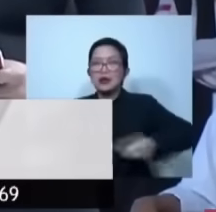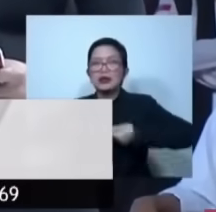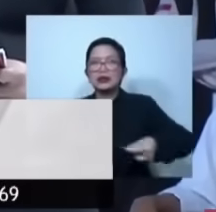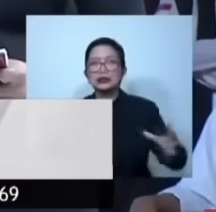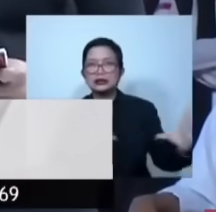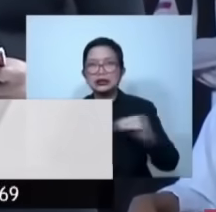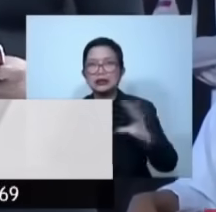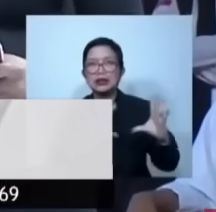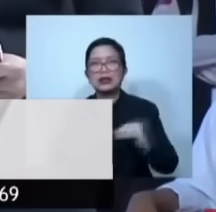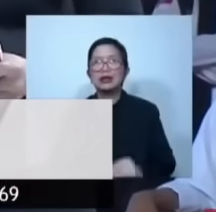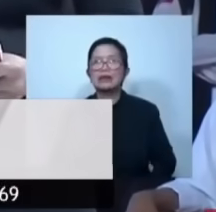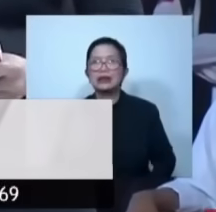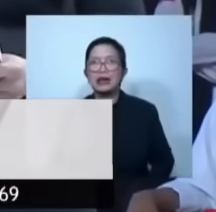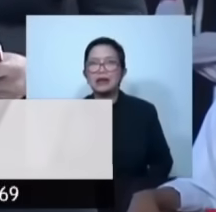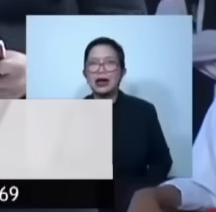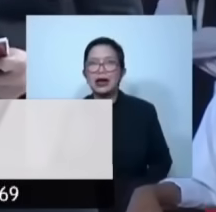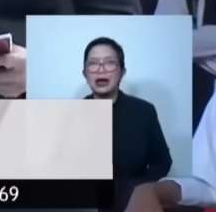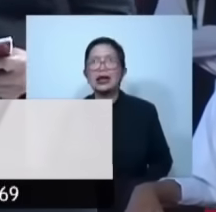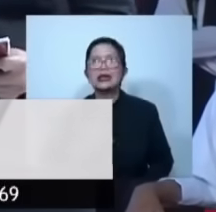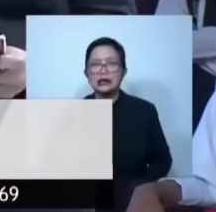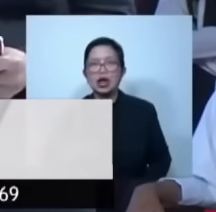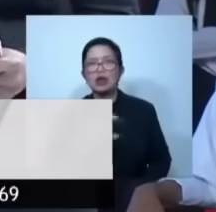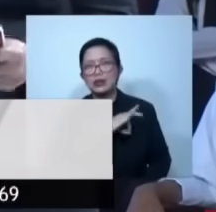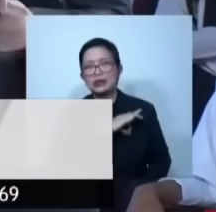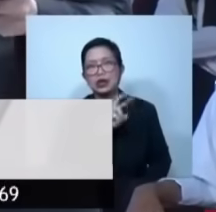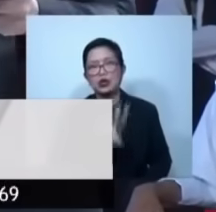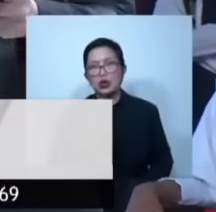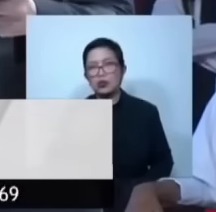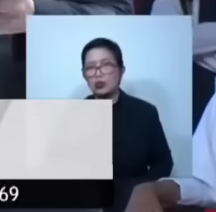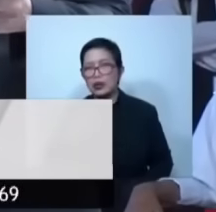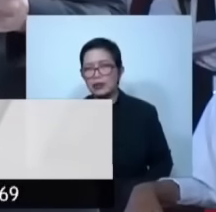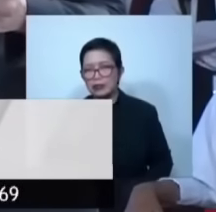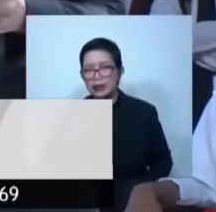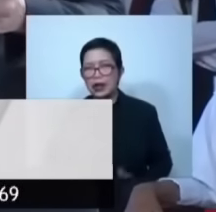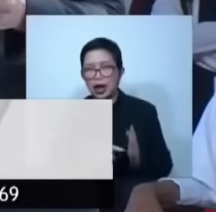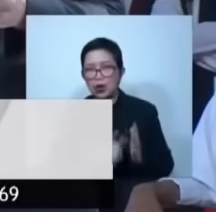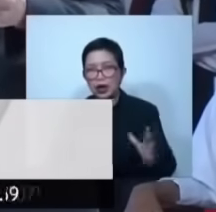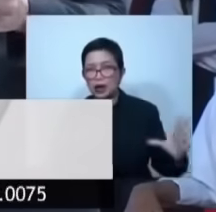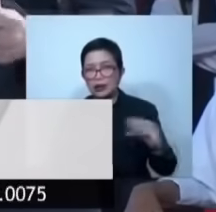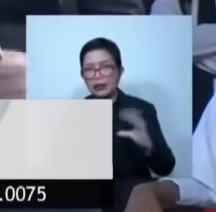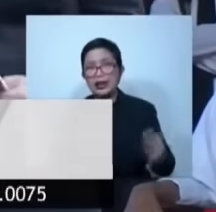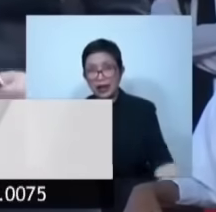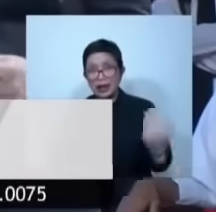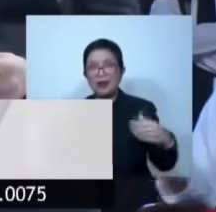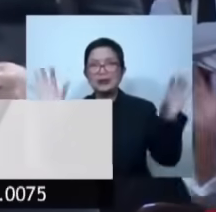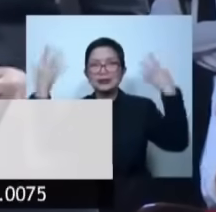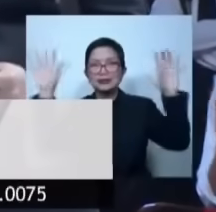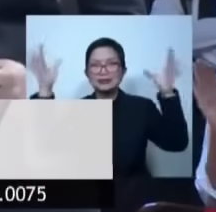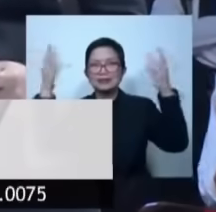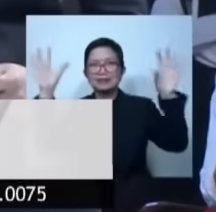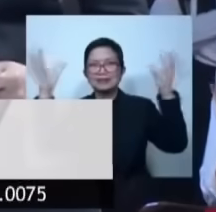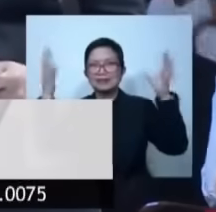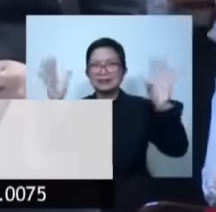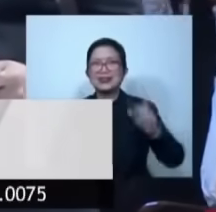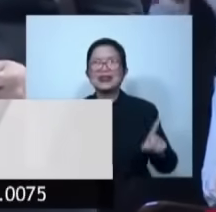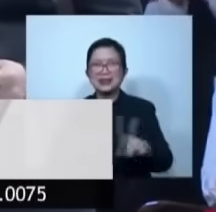pertama capres 2024 ya untuk mengawali debat marilah kita Berikan tepuk tangan yang meriaah untuk pasangan